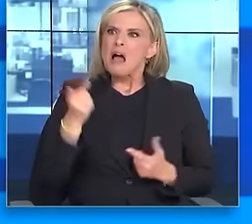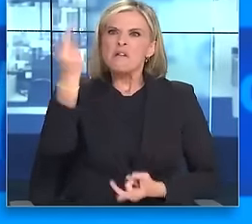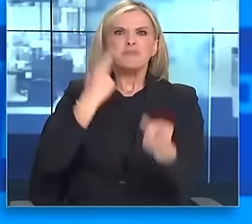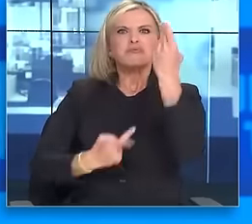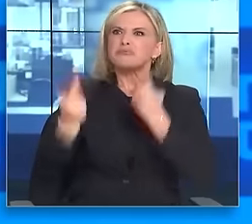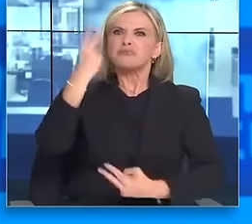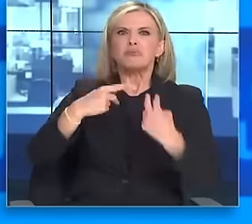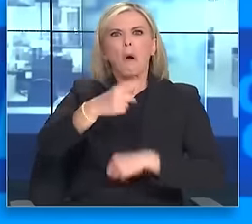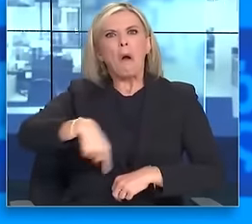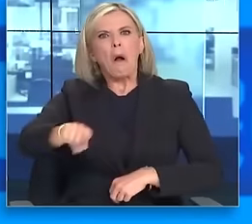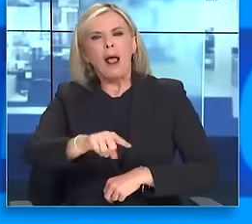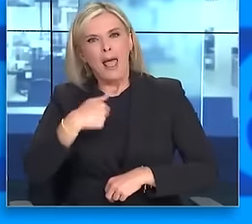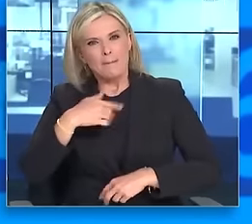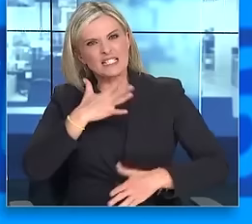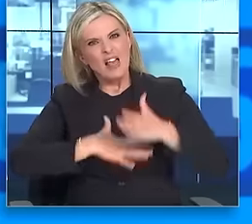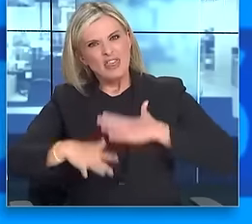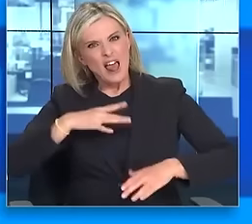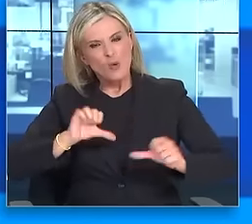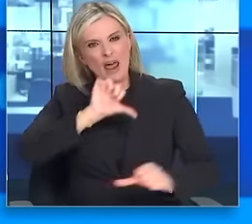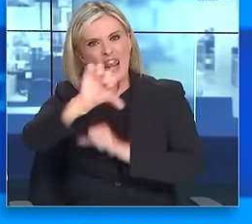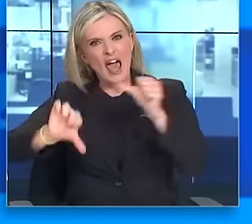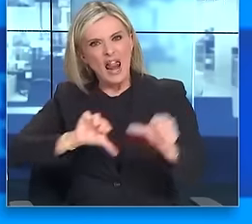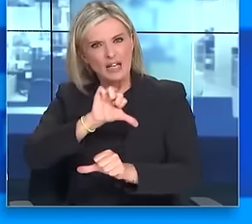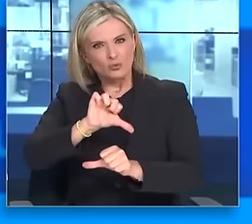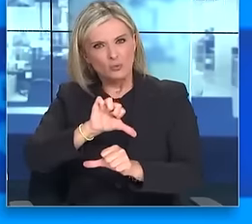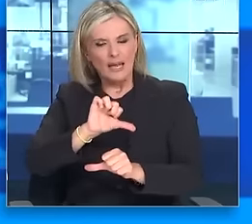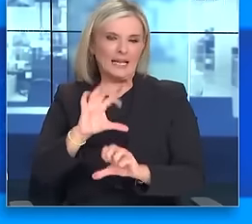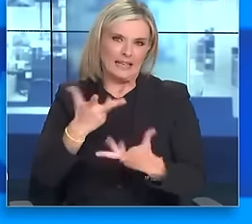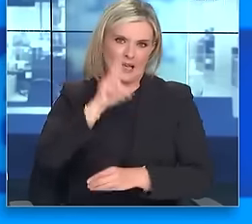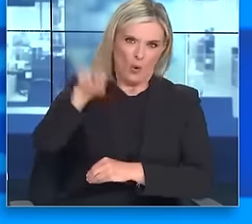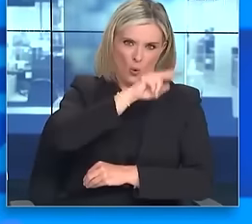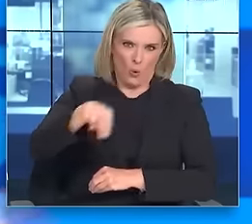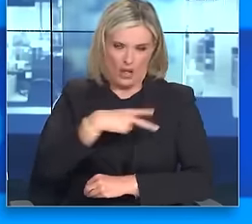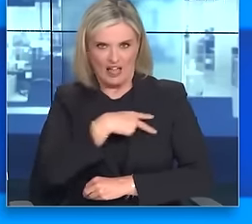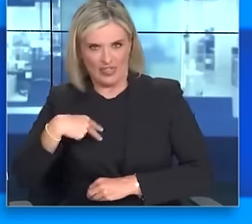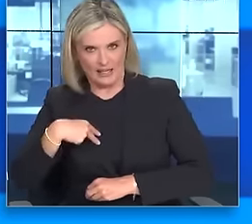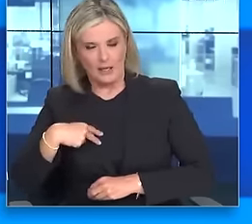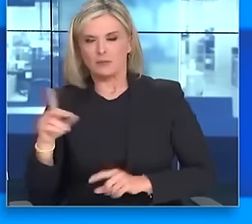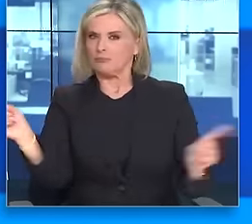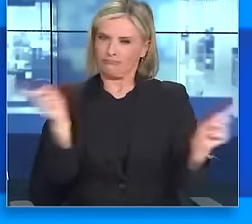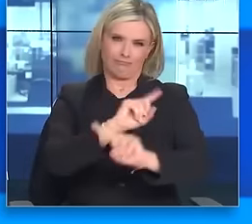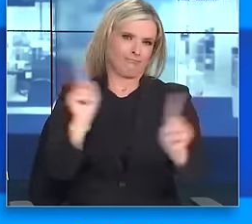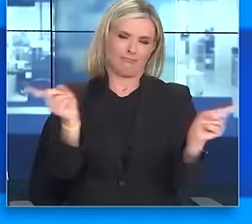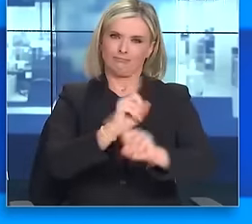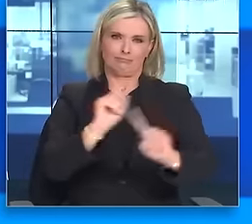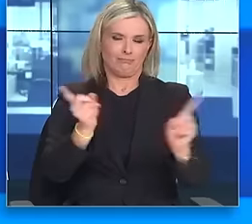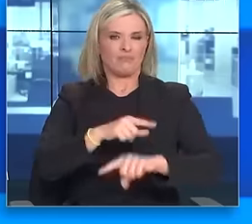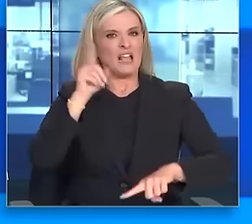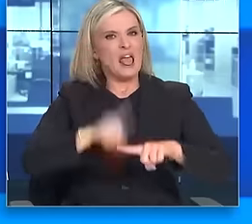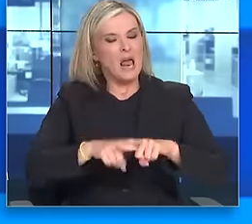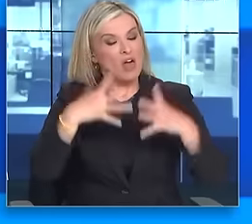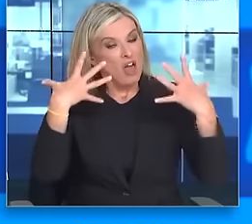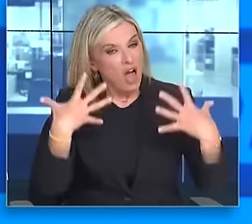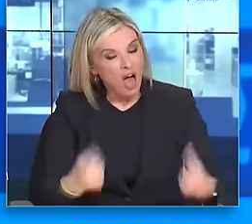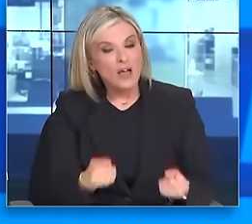κατηγορία ότι θέλουμε να υποκαταστήσουμε τη διαζώσιμη εκπαίδευση? Η χώρα μας αυτή τη στιγμή έχει ένα πολύ μεγάλο αριθμό δασκάλων και καθηγητών. Ναι,